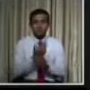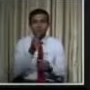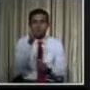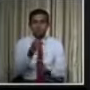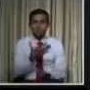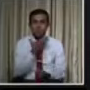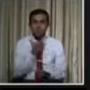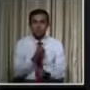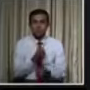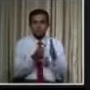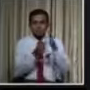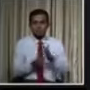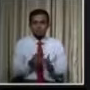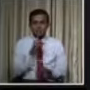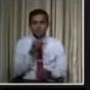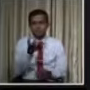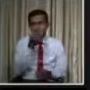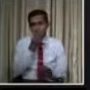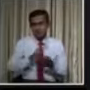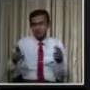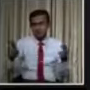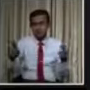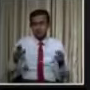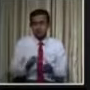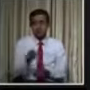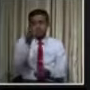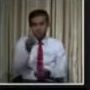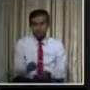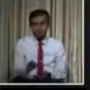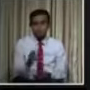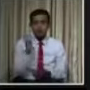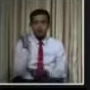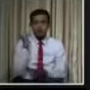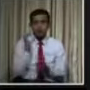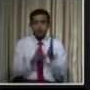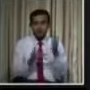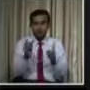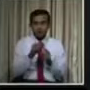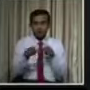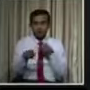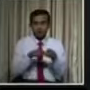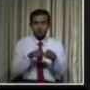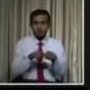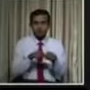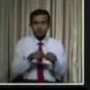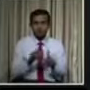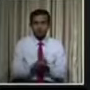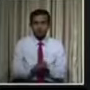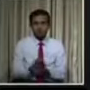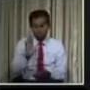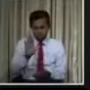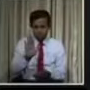බොරුවට නිවටයි කියලා චෝදනා කරන්න එපා ඔබතුමා ආරක්ෂක අමාත්‍ය හැටියට පොඩ්ඩක්